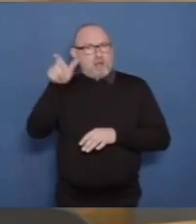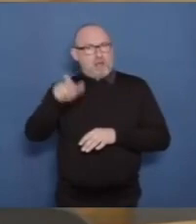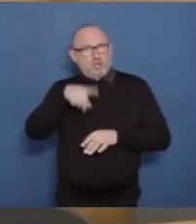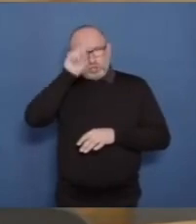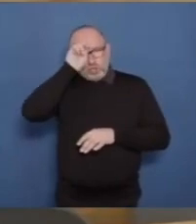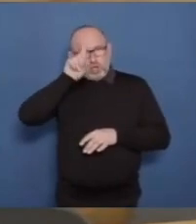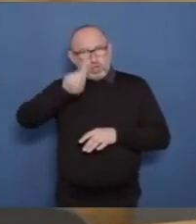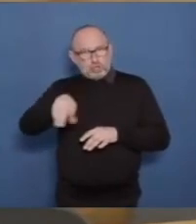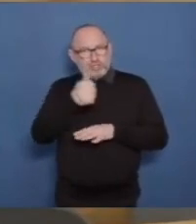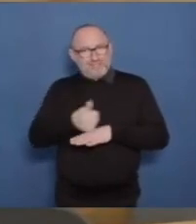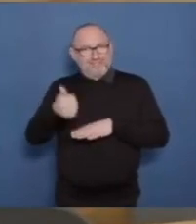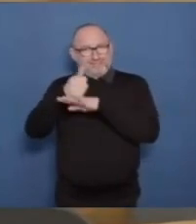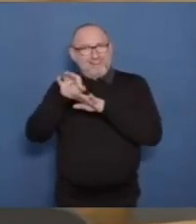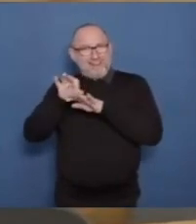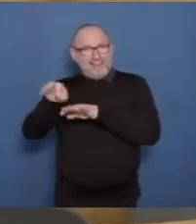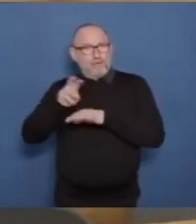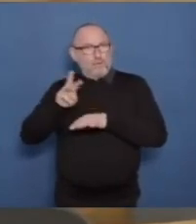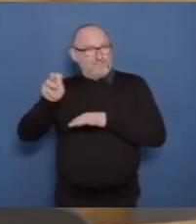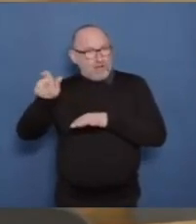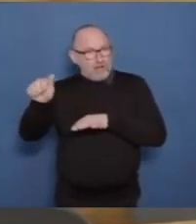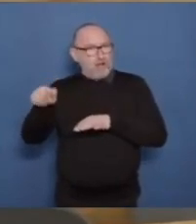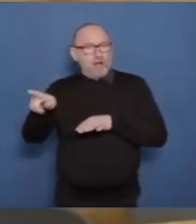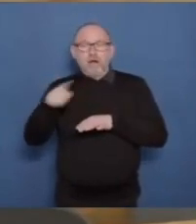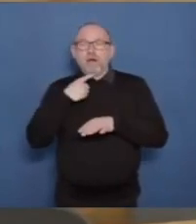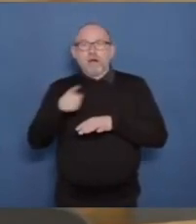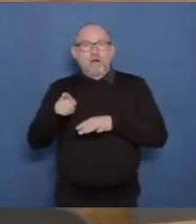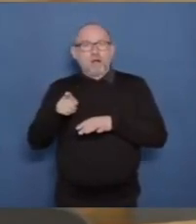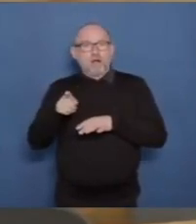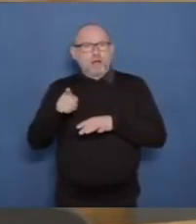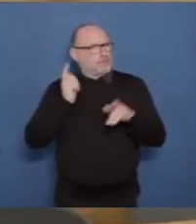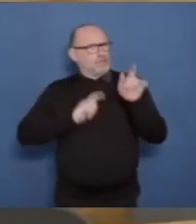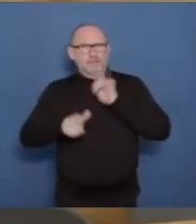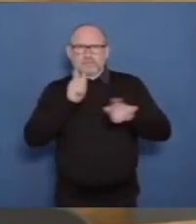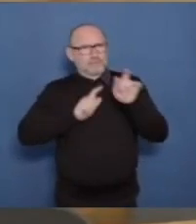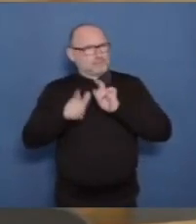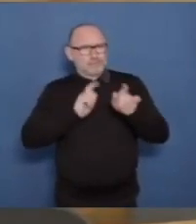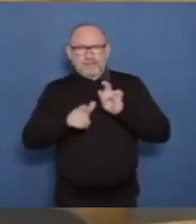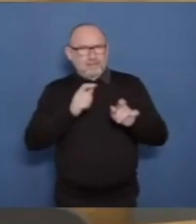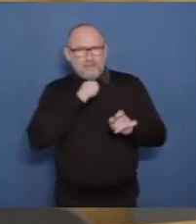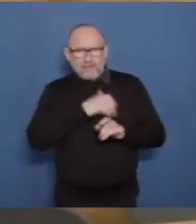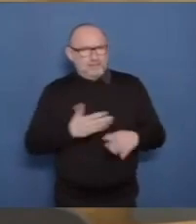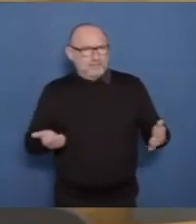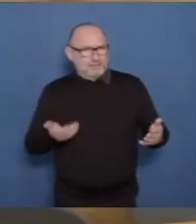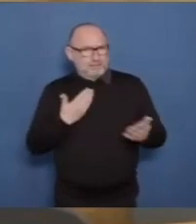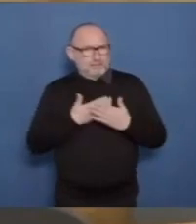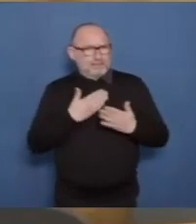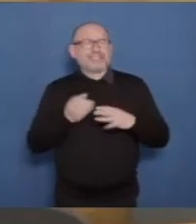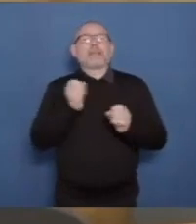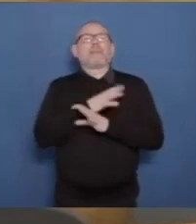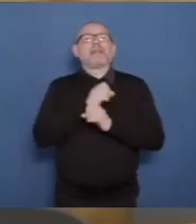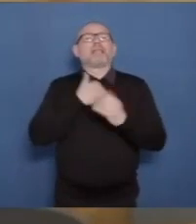UNRWA leitet. Der hat das auch immer wieder zurechtgewiesen.